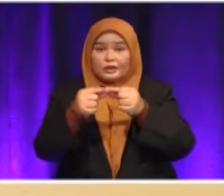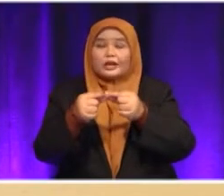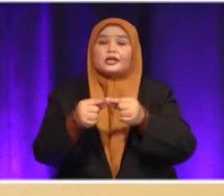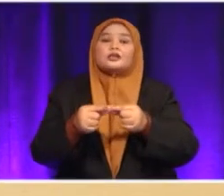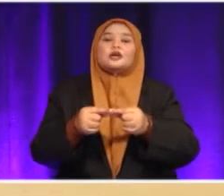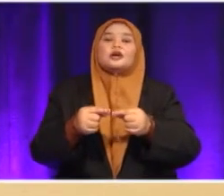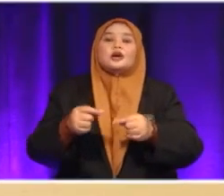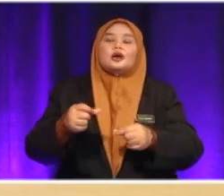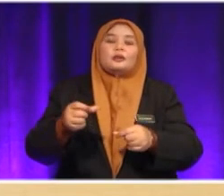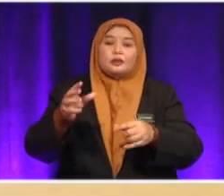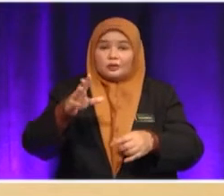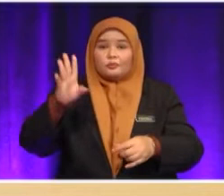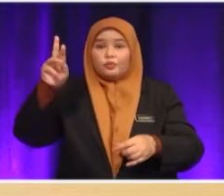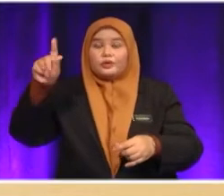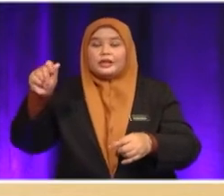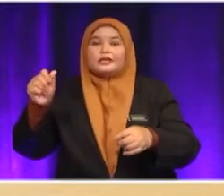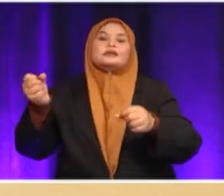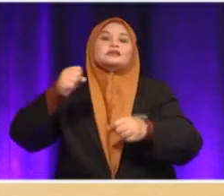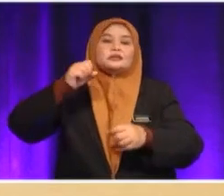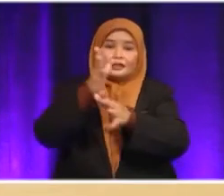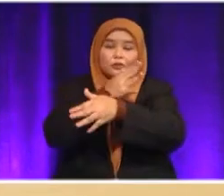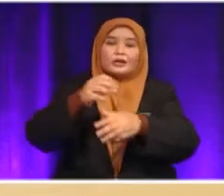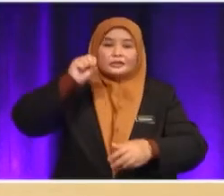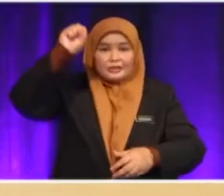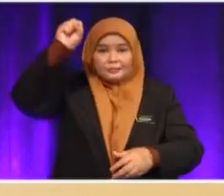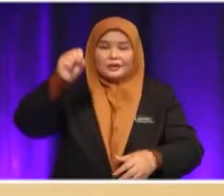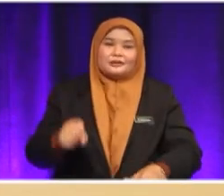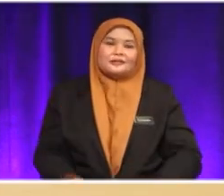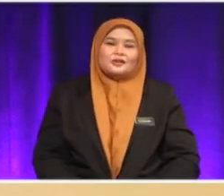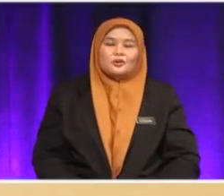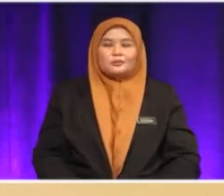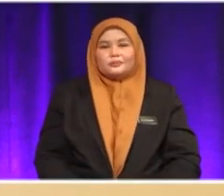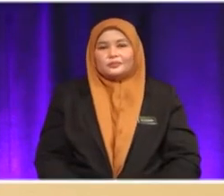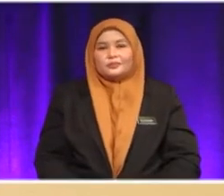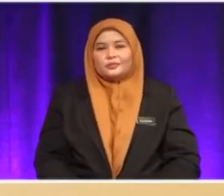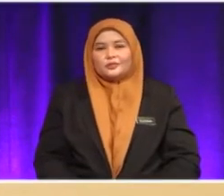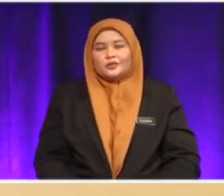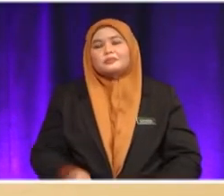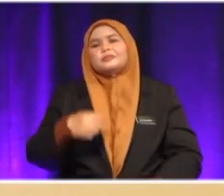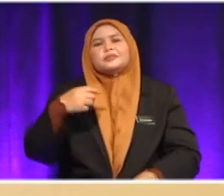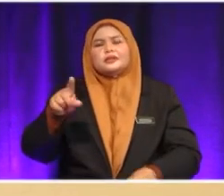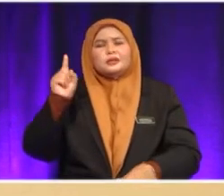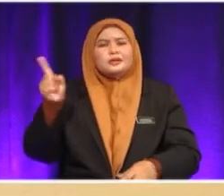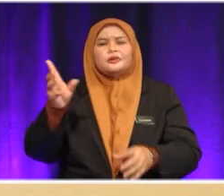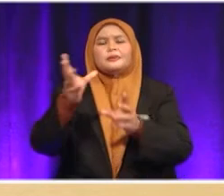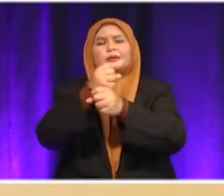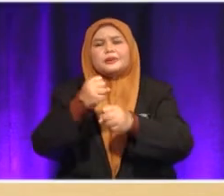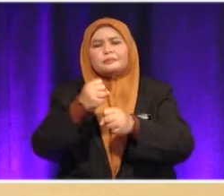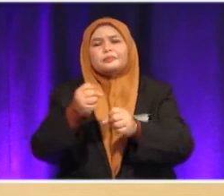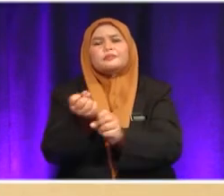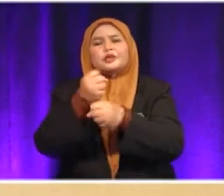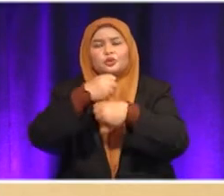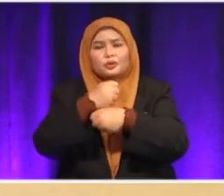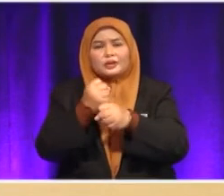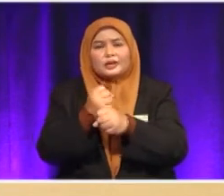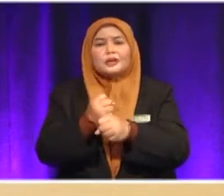Utara dalam satu kesatuan Oke dan Im Azhari juga berpendapat bahwa pembentukkan